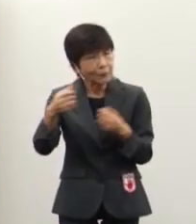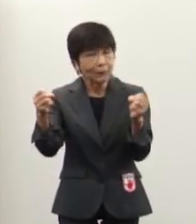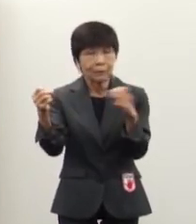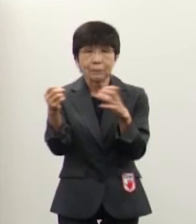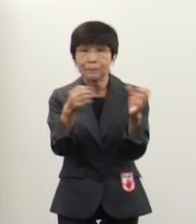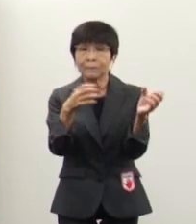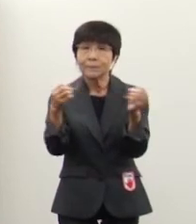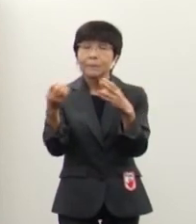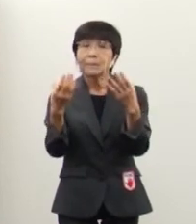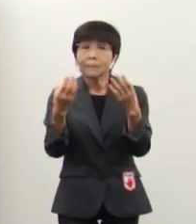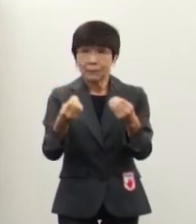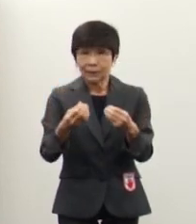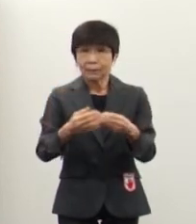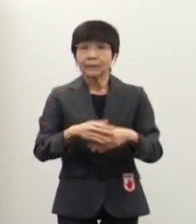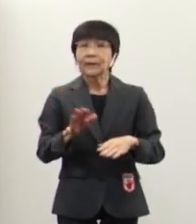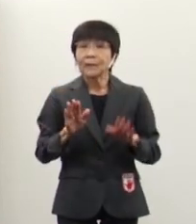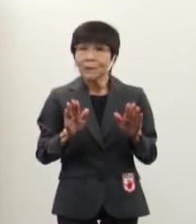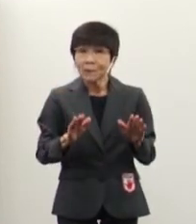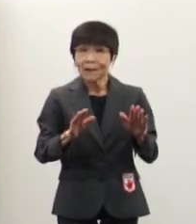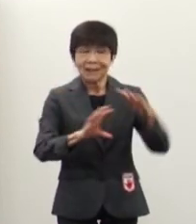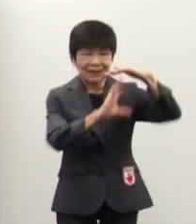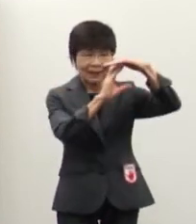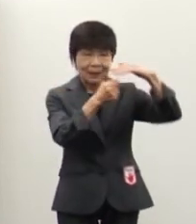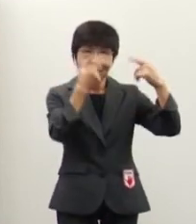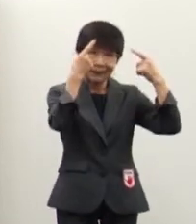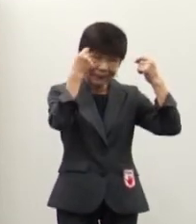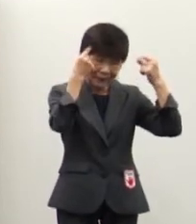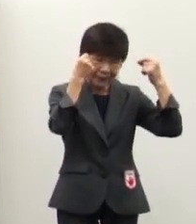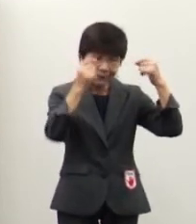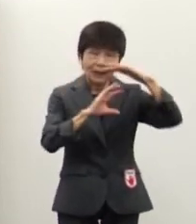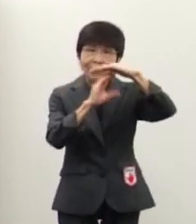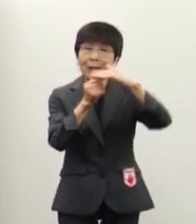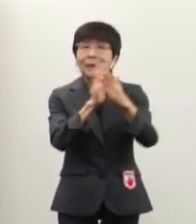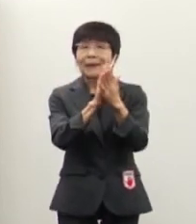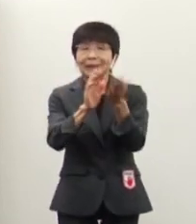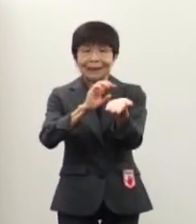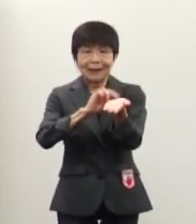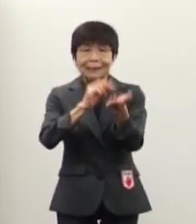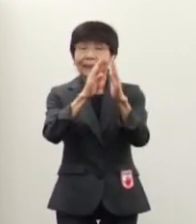が、この度山梨大学や山梨県医師会、